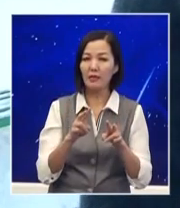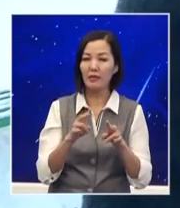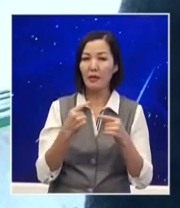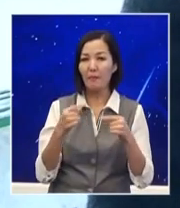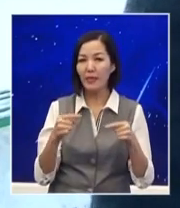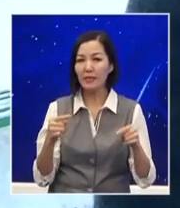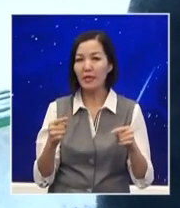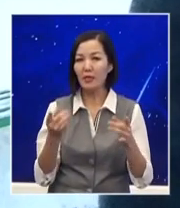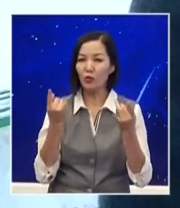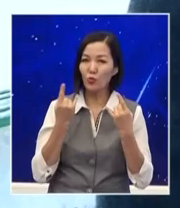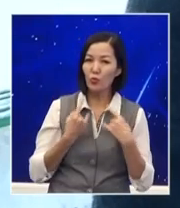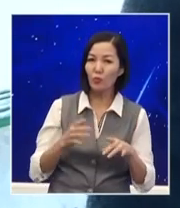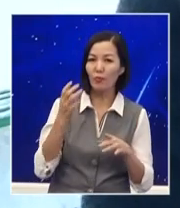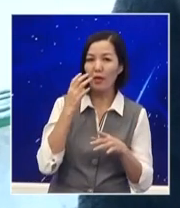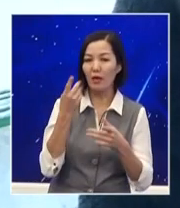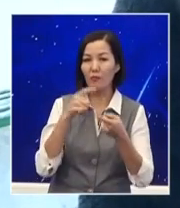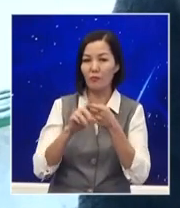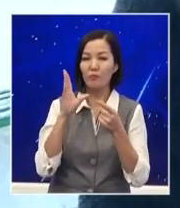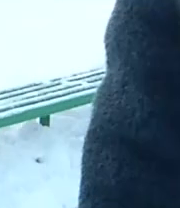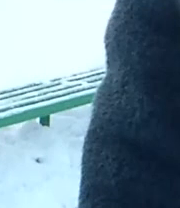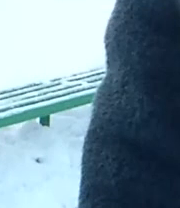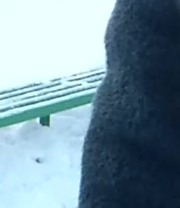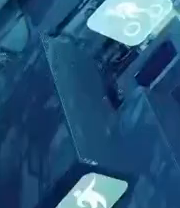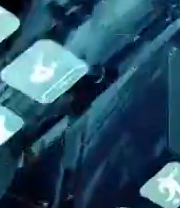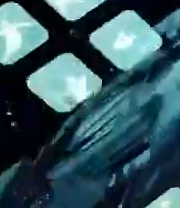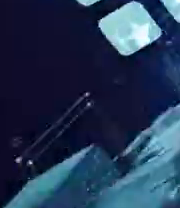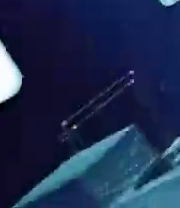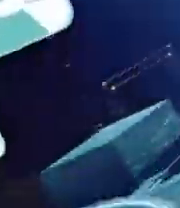жұқтырғандар 15-17%-ды құрайды.